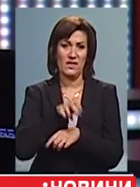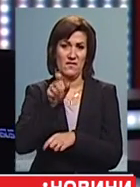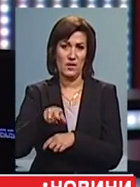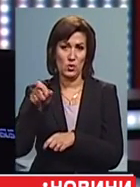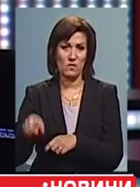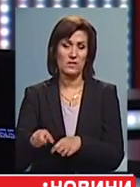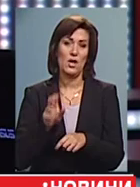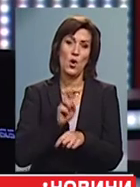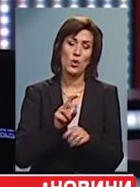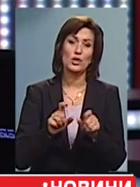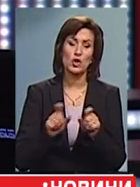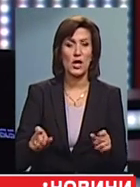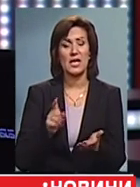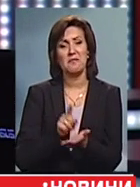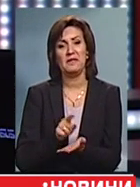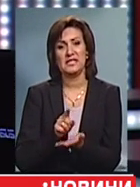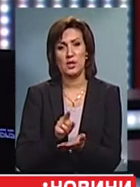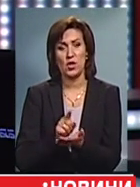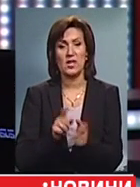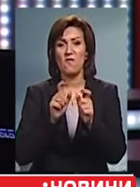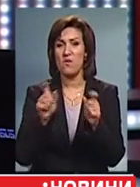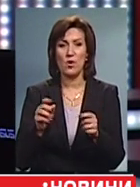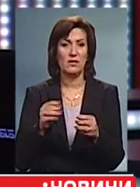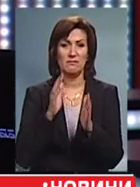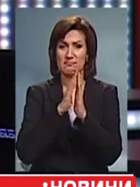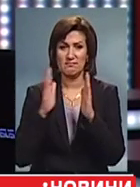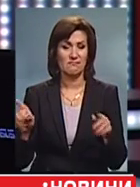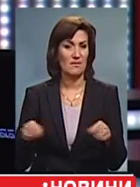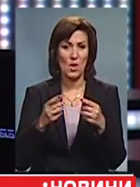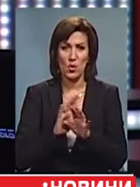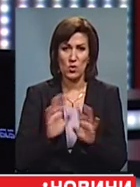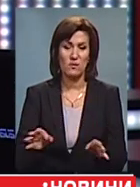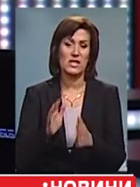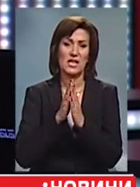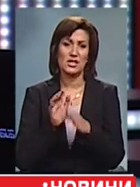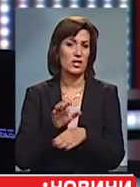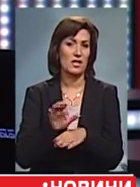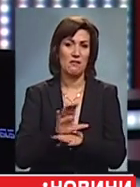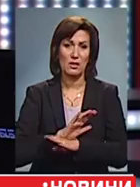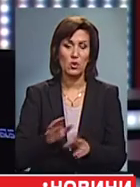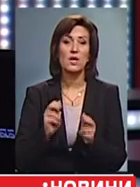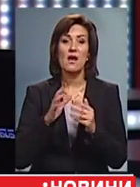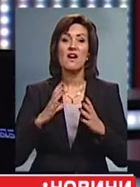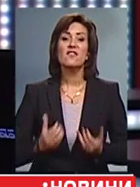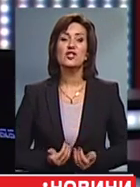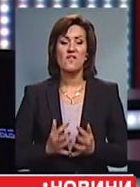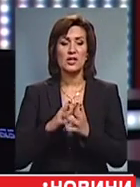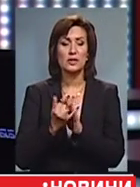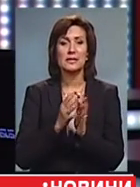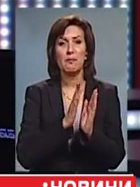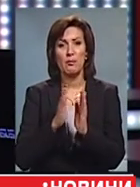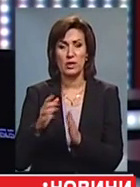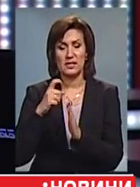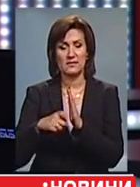бібліотеки ходять школярі й пенсіонери. Фонди не оновлюються, книжки майже не надходять. Як виживають сільські